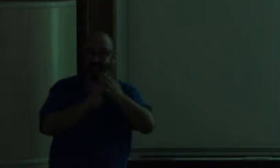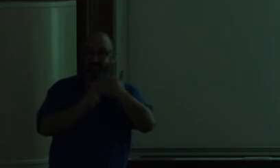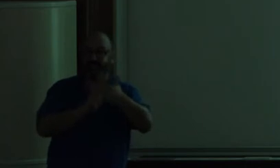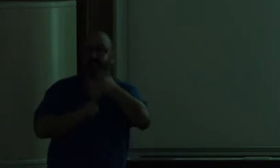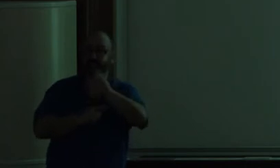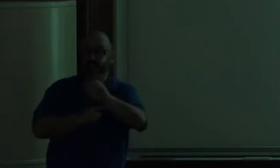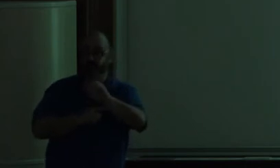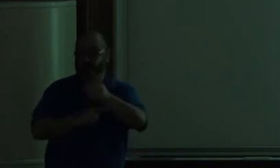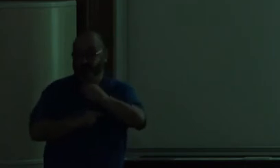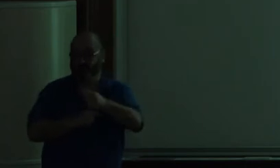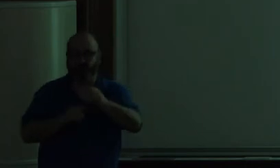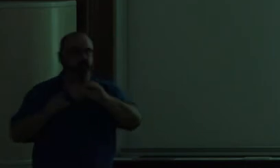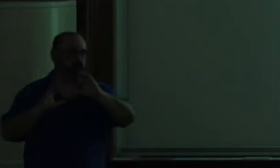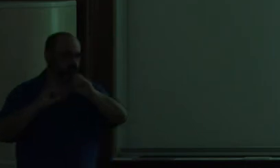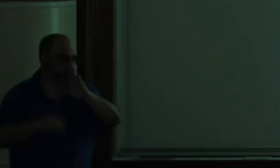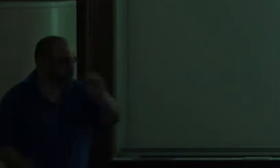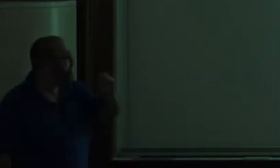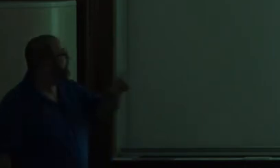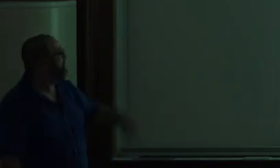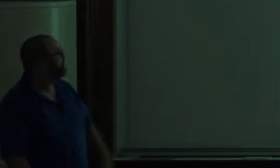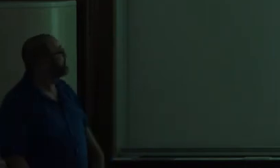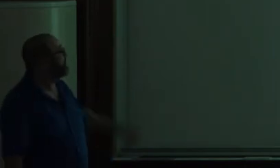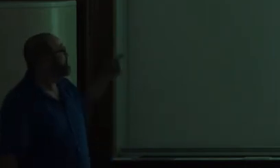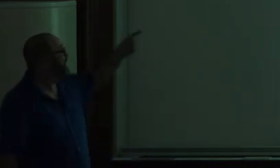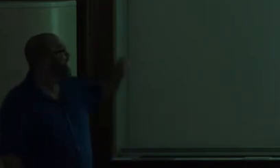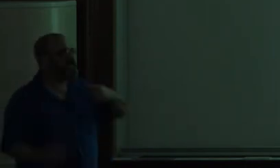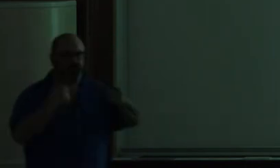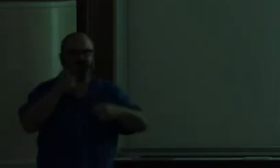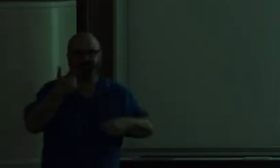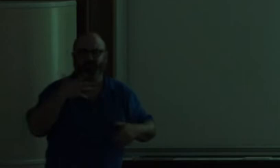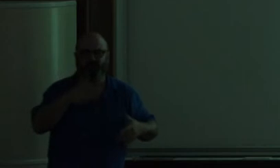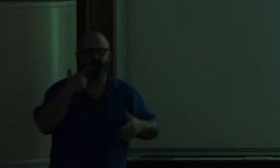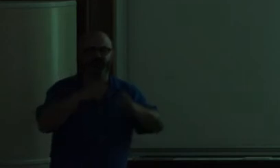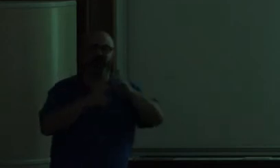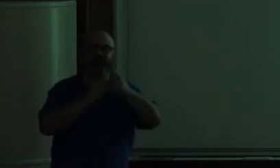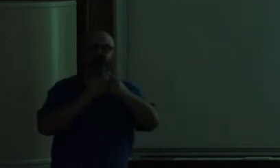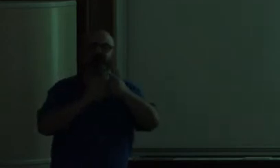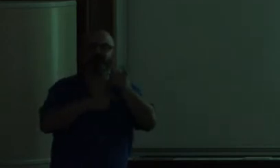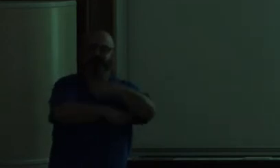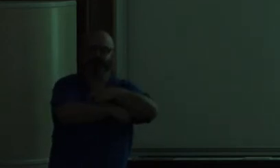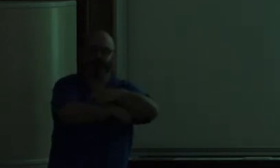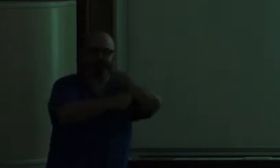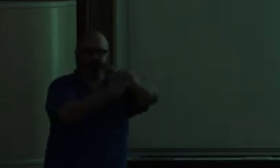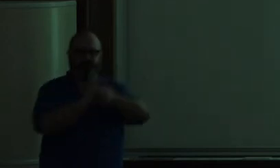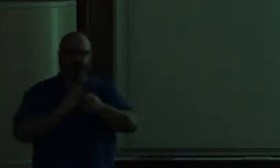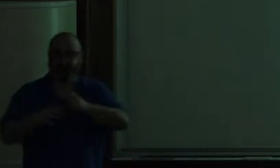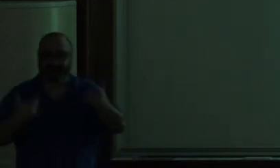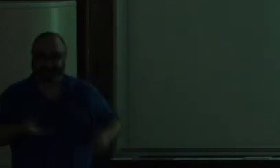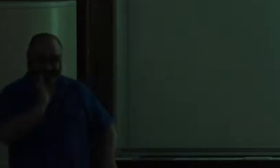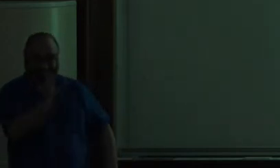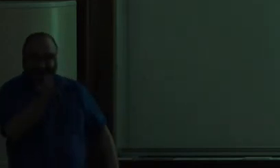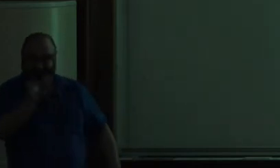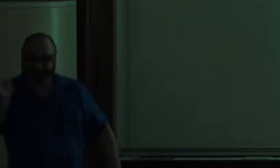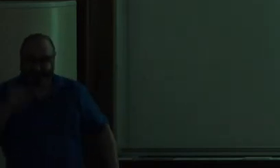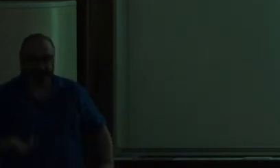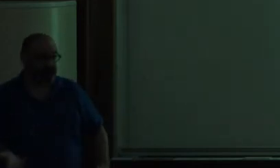booléen. Et alors là, le grand dialogue, hein, si vous avez commencé en Python et que vous venez d'un autre langage, vous vous êtes dit, mais what the fuck,